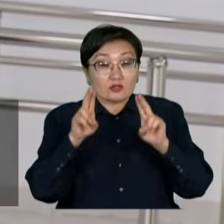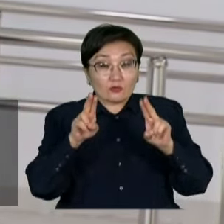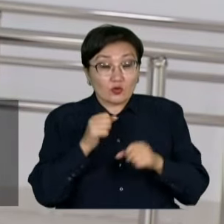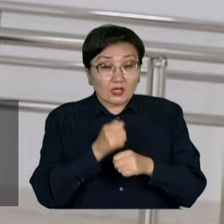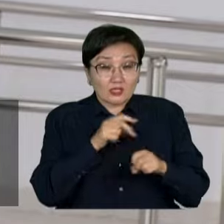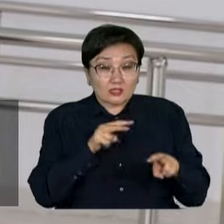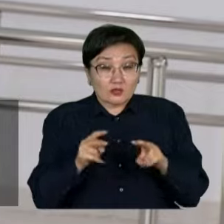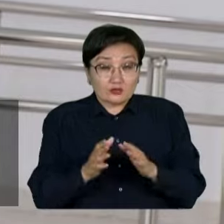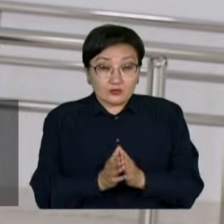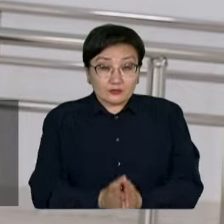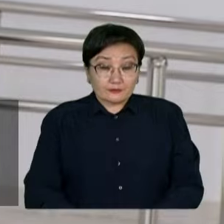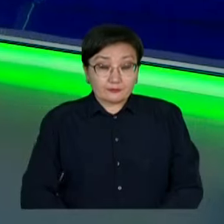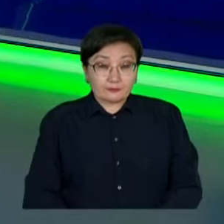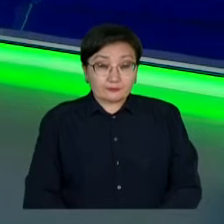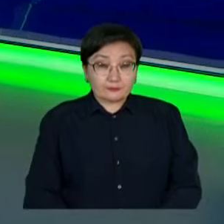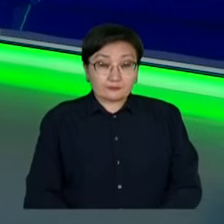қатаң сақтауға шақырады.